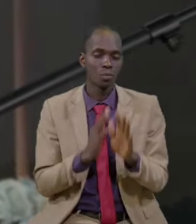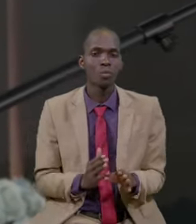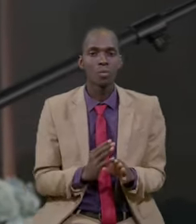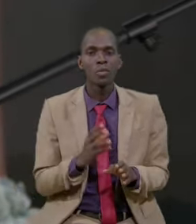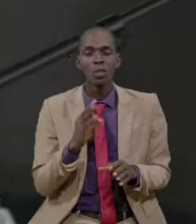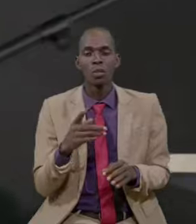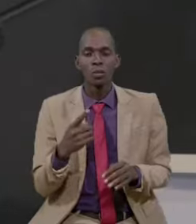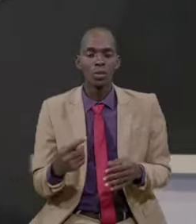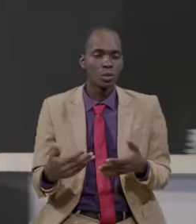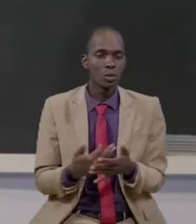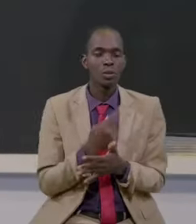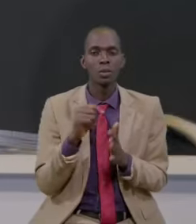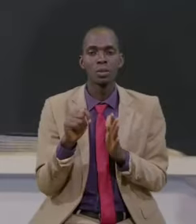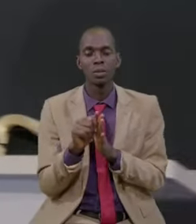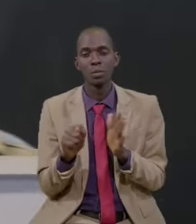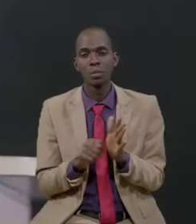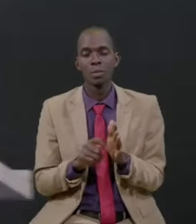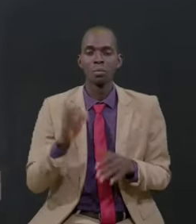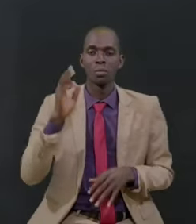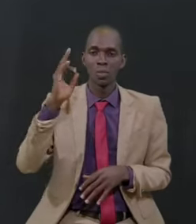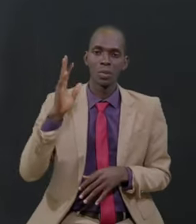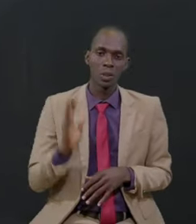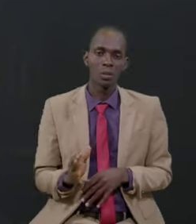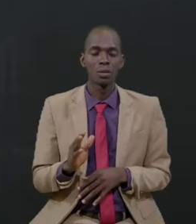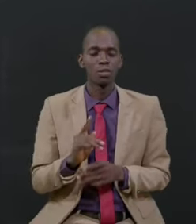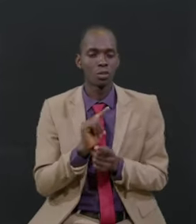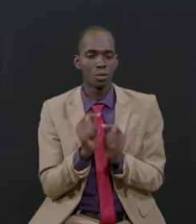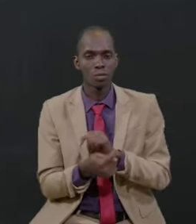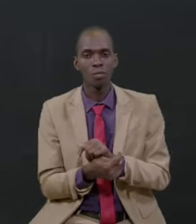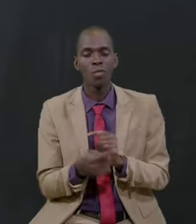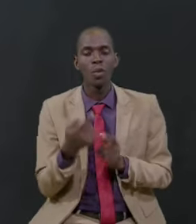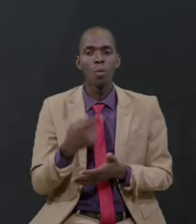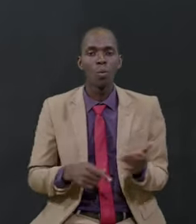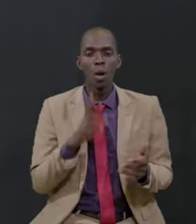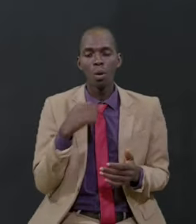des ministres du Nouveau Testament, transformer en anglais. Qu'est-ce qu'il devait faire? Le T.